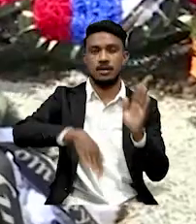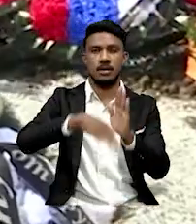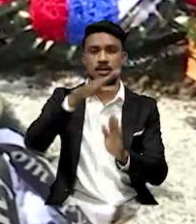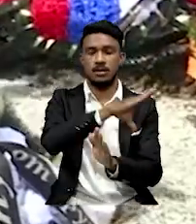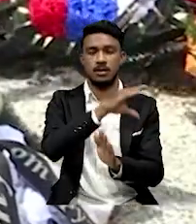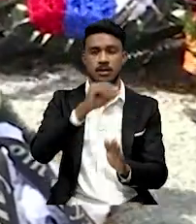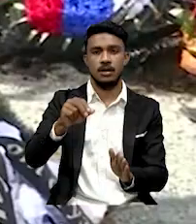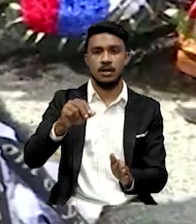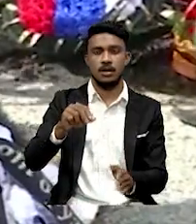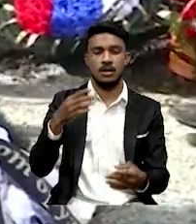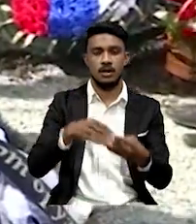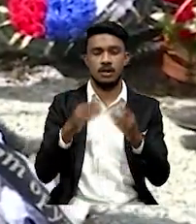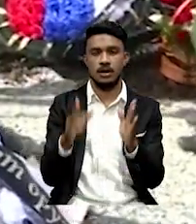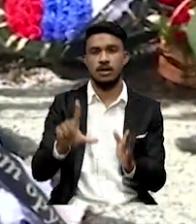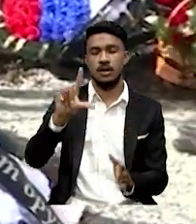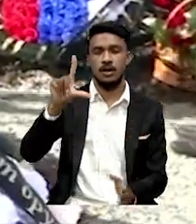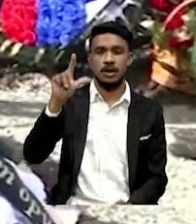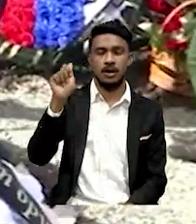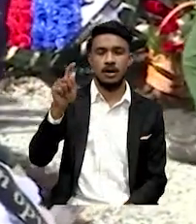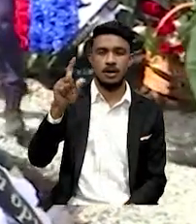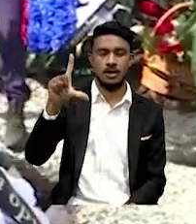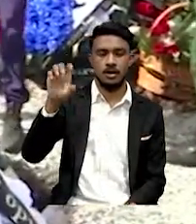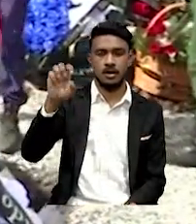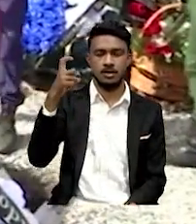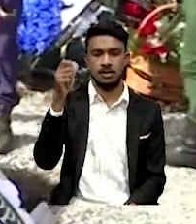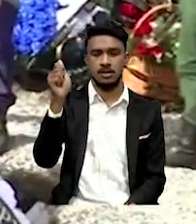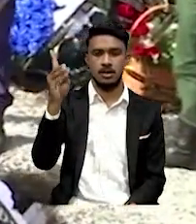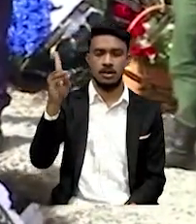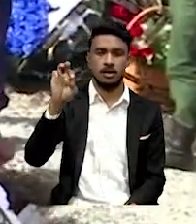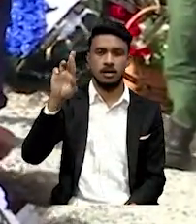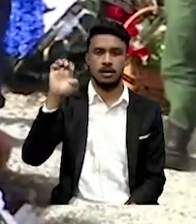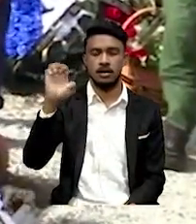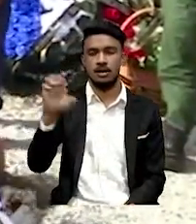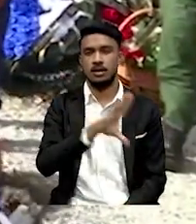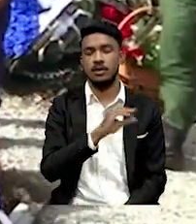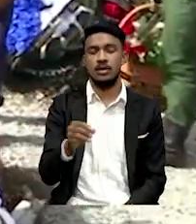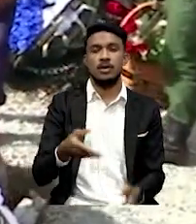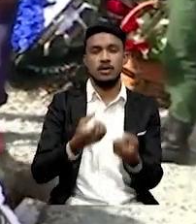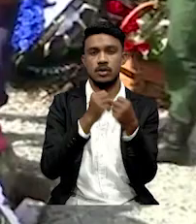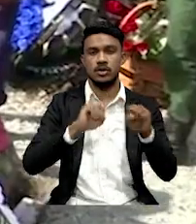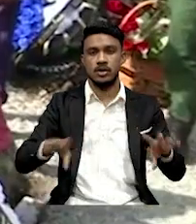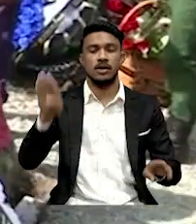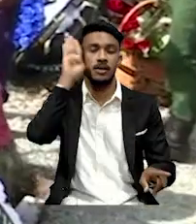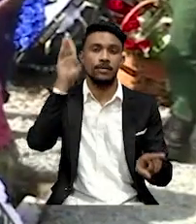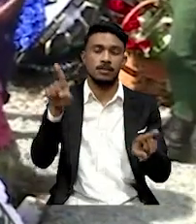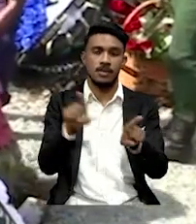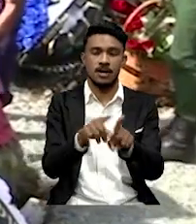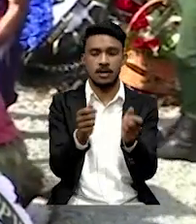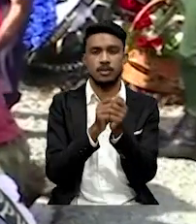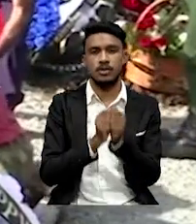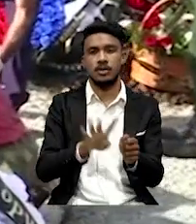Alexander Kusei hateten diandiusku husi asentamentu prosimu Arkeonskaya husi kela ne bing aling naing hat no ne